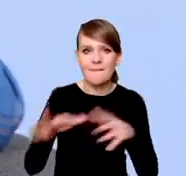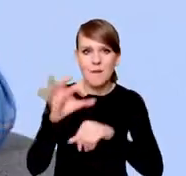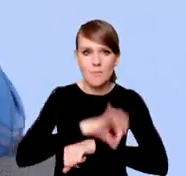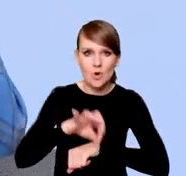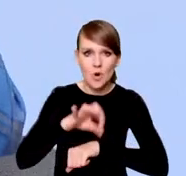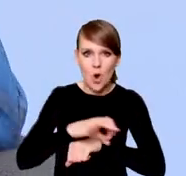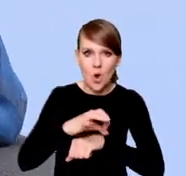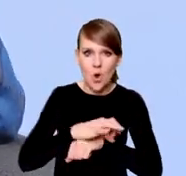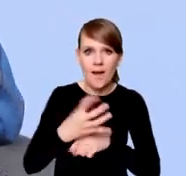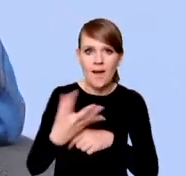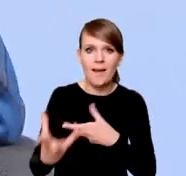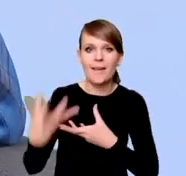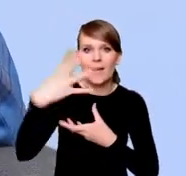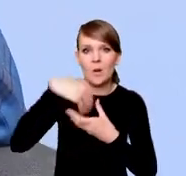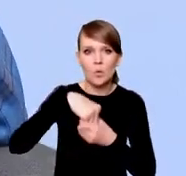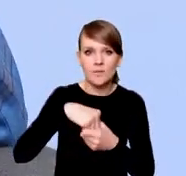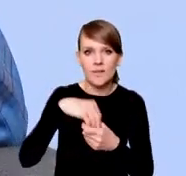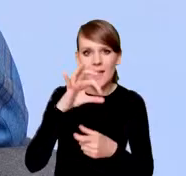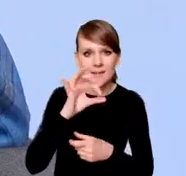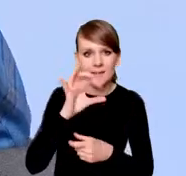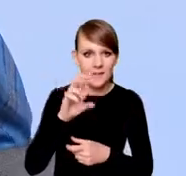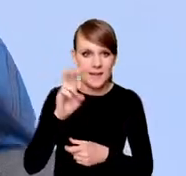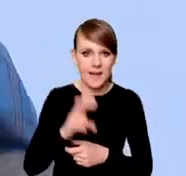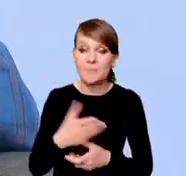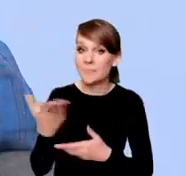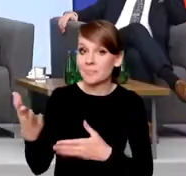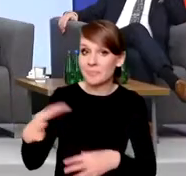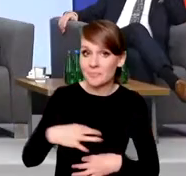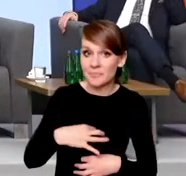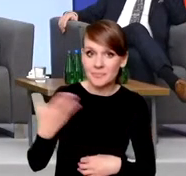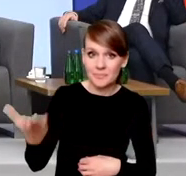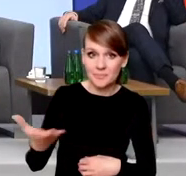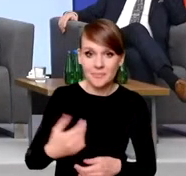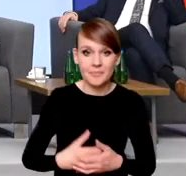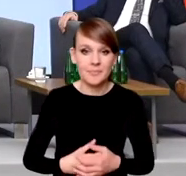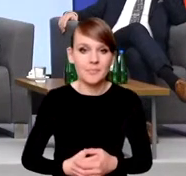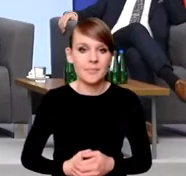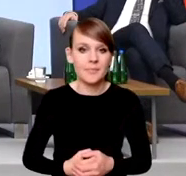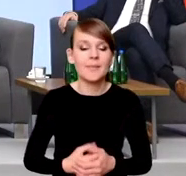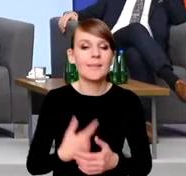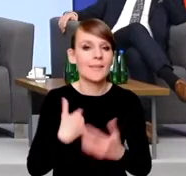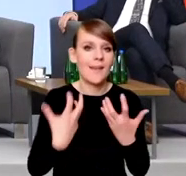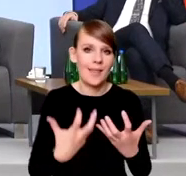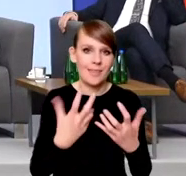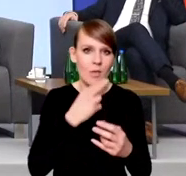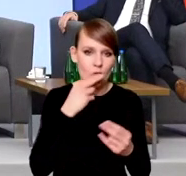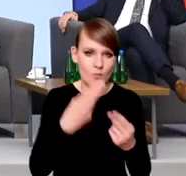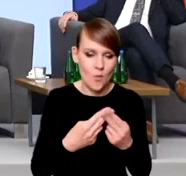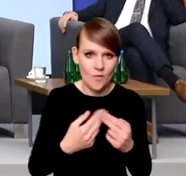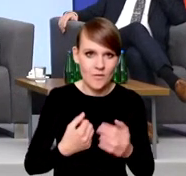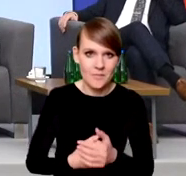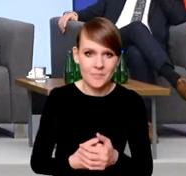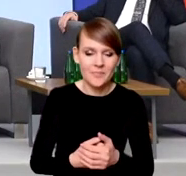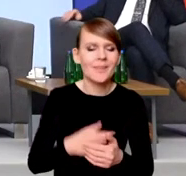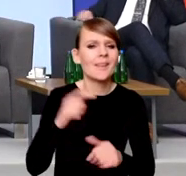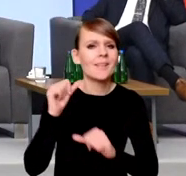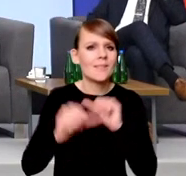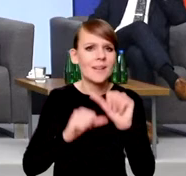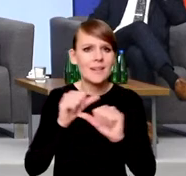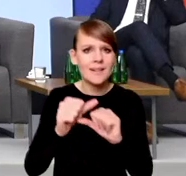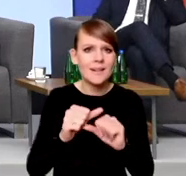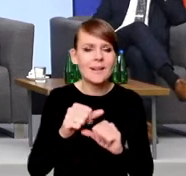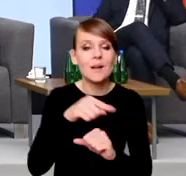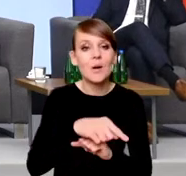inkluzywny SGH. Ale pani rektor. No ja akurat chętnie odpowiem, dlatego że przez wiele lat problematyką osób